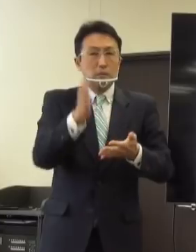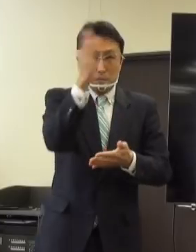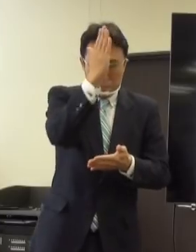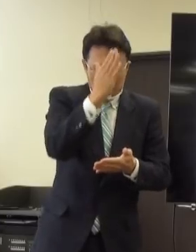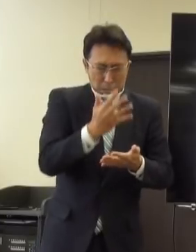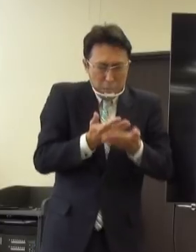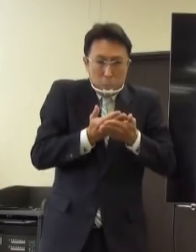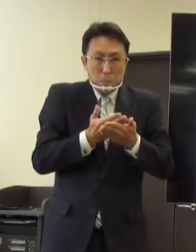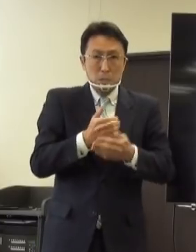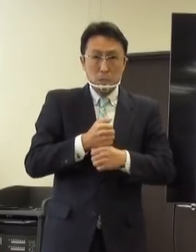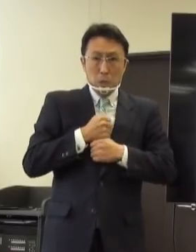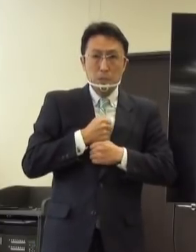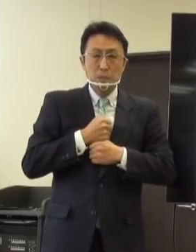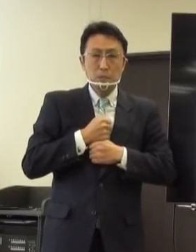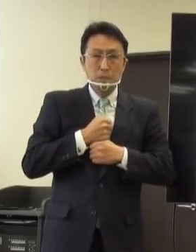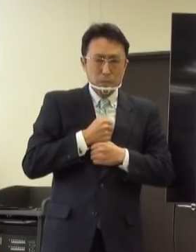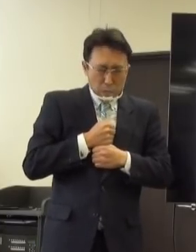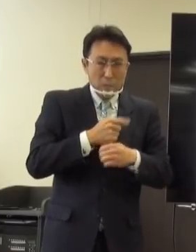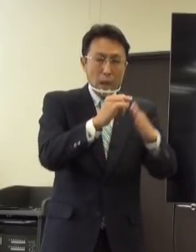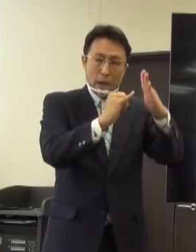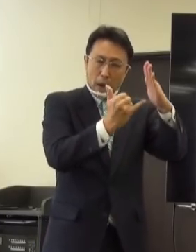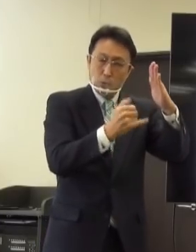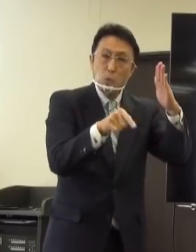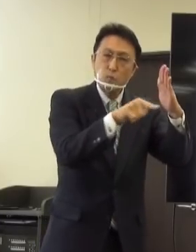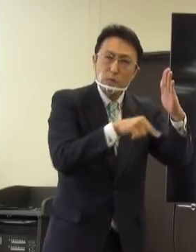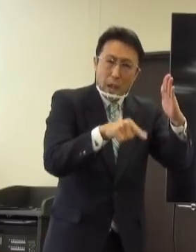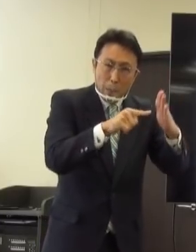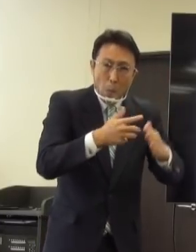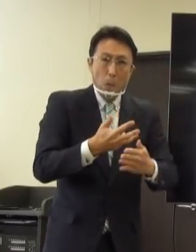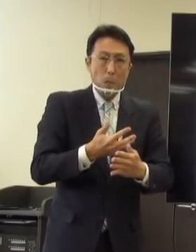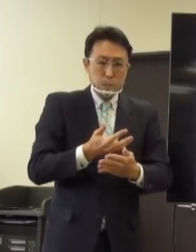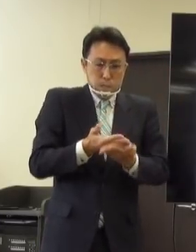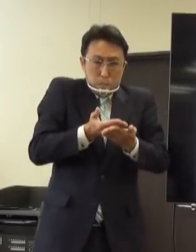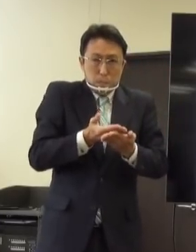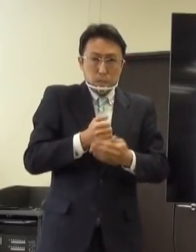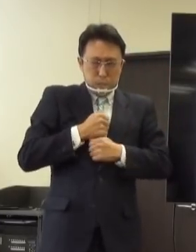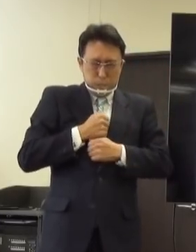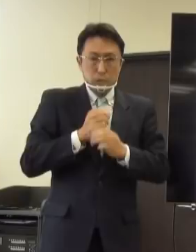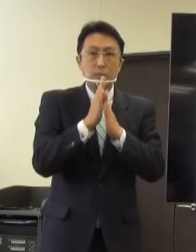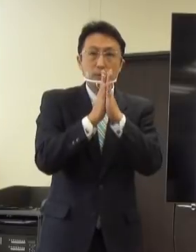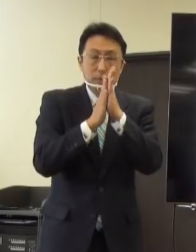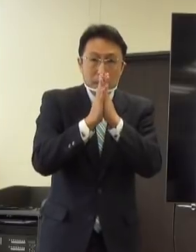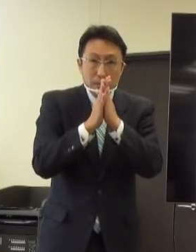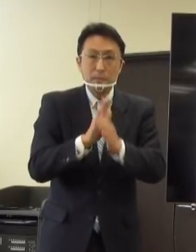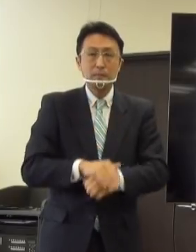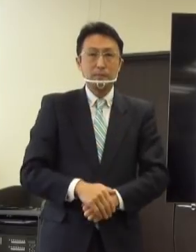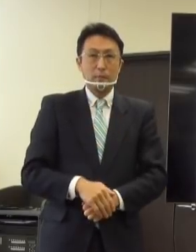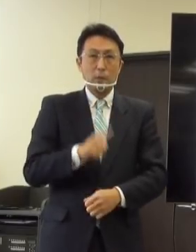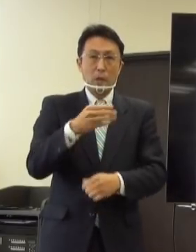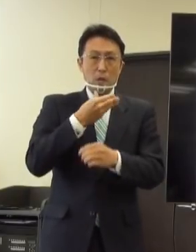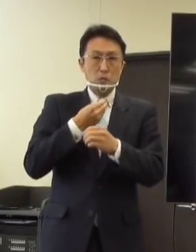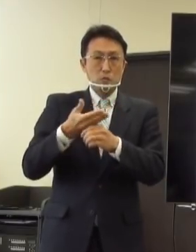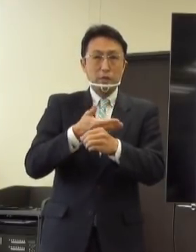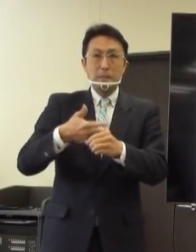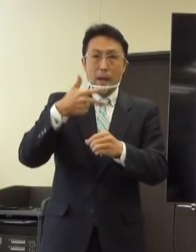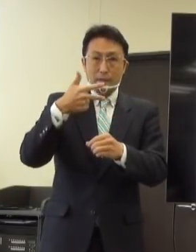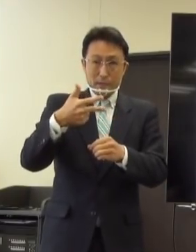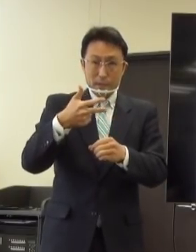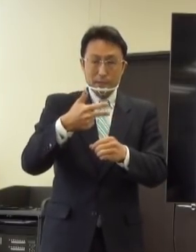本当に身近な人との間でも徹底をしていただきたいというふうに思います。これは、福島市と福島市医師会